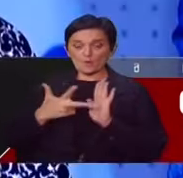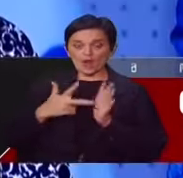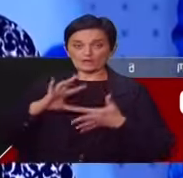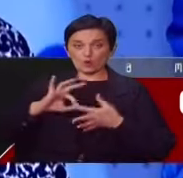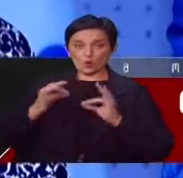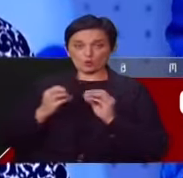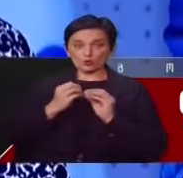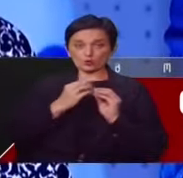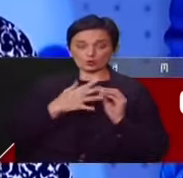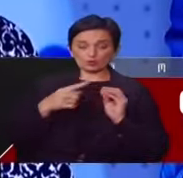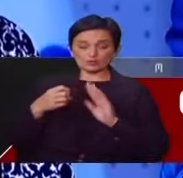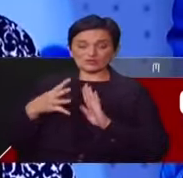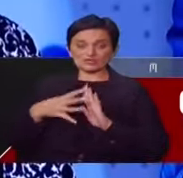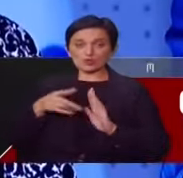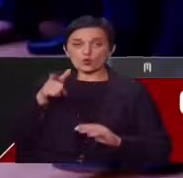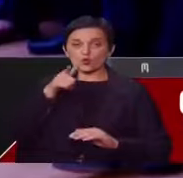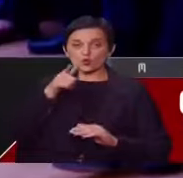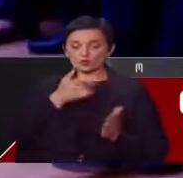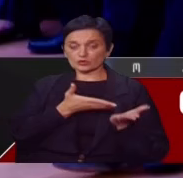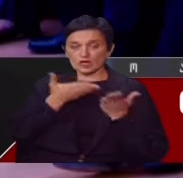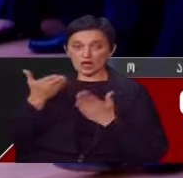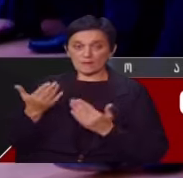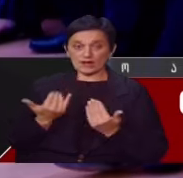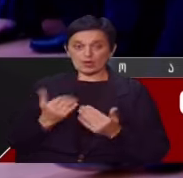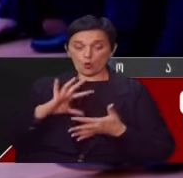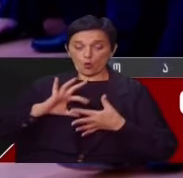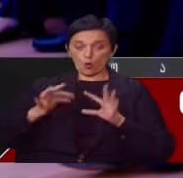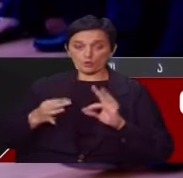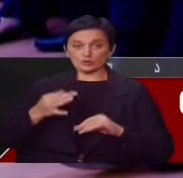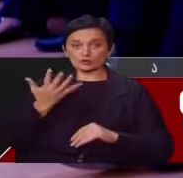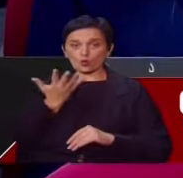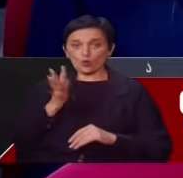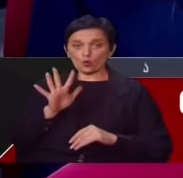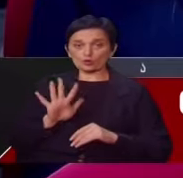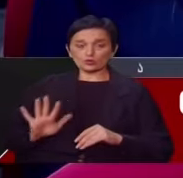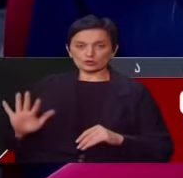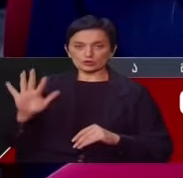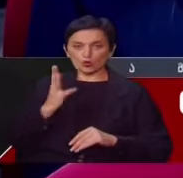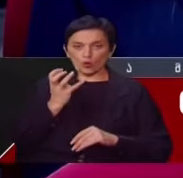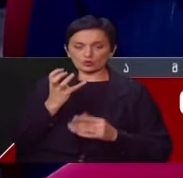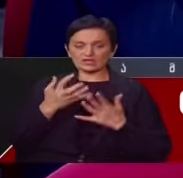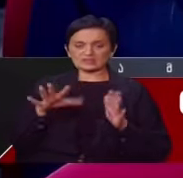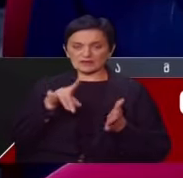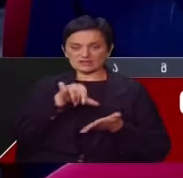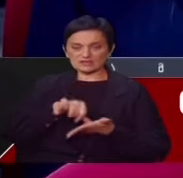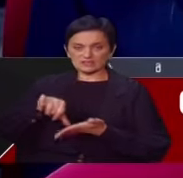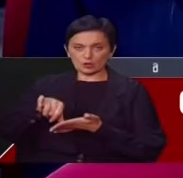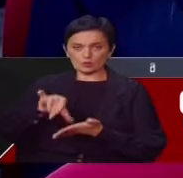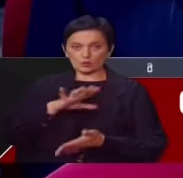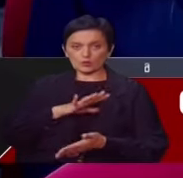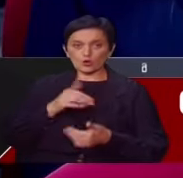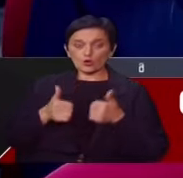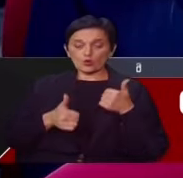ოლიმპიადას 15-19 ივლისს ქუთაისმა უმასპინძლა. დღევანდელ ოლიმპიადაში 55 ქვეყნის 400-ზე მეტი წარმომადგენელი